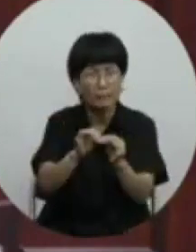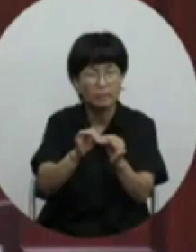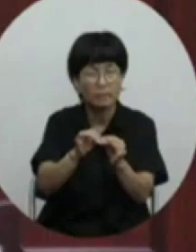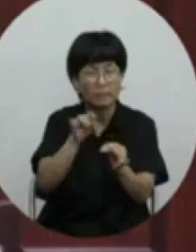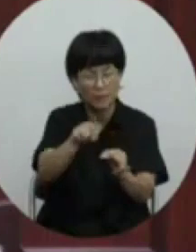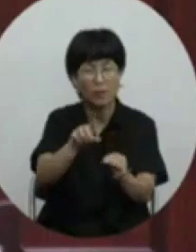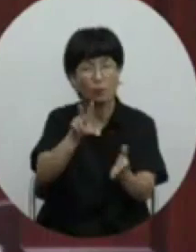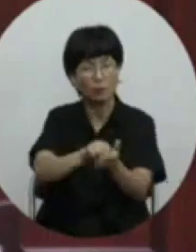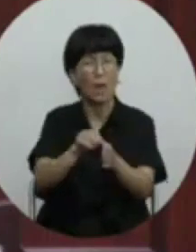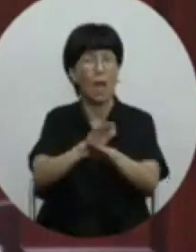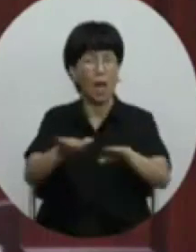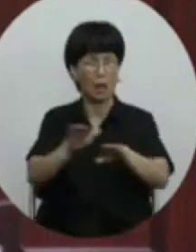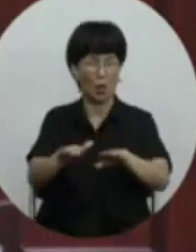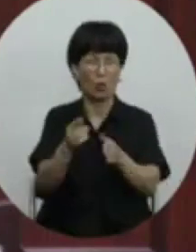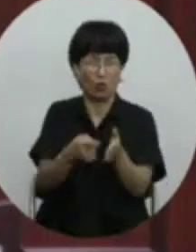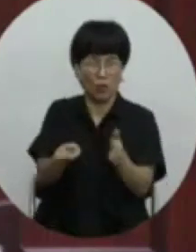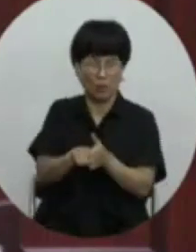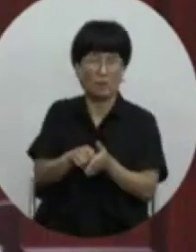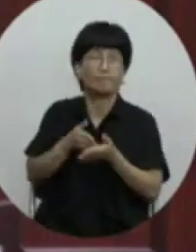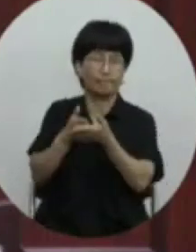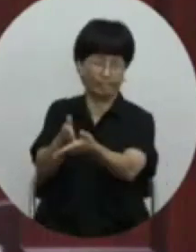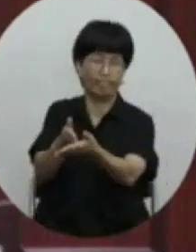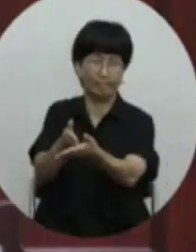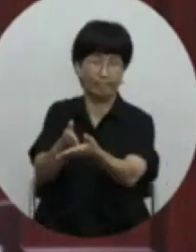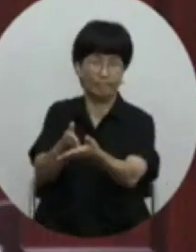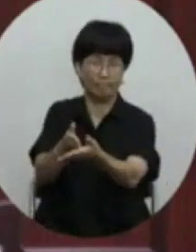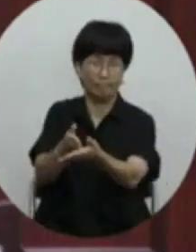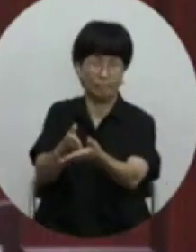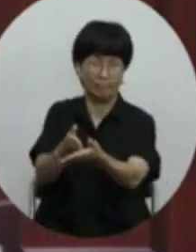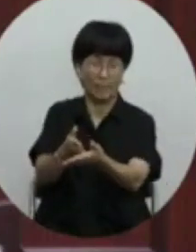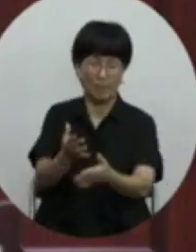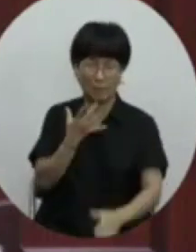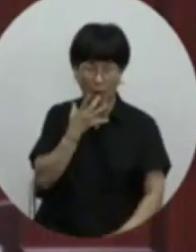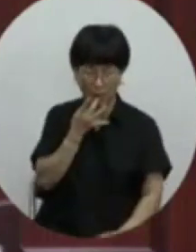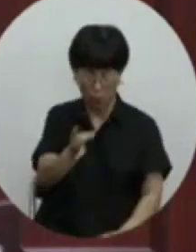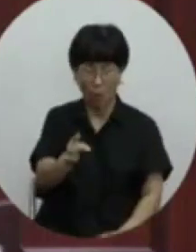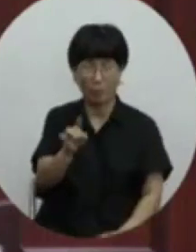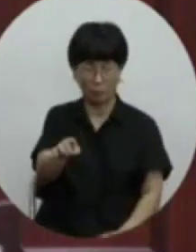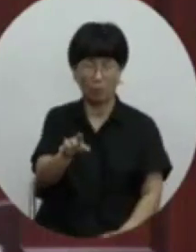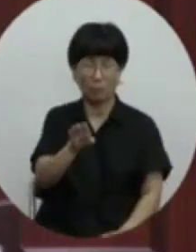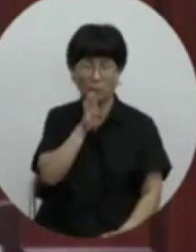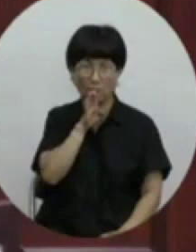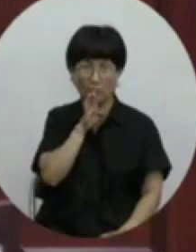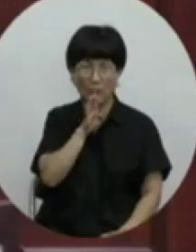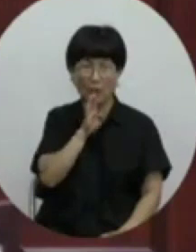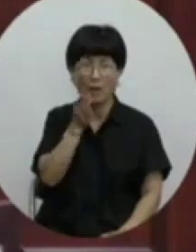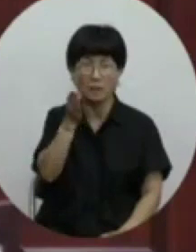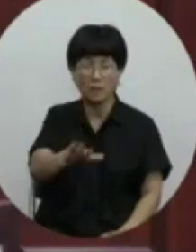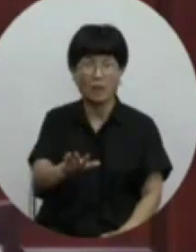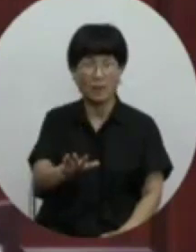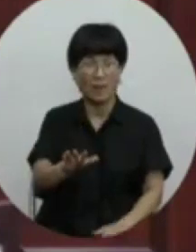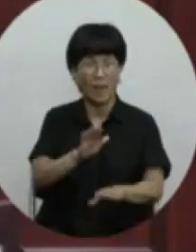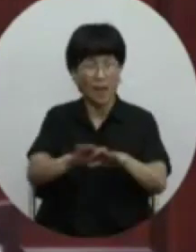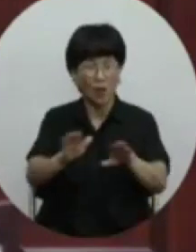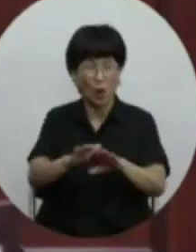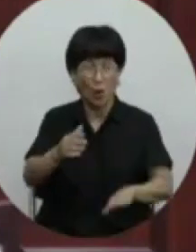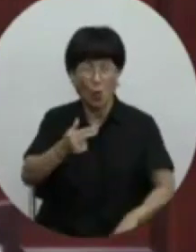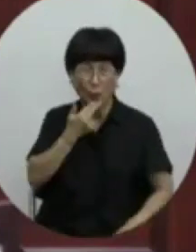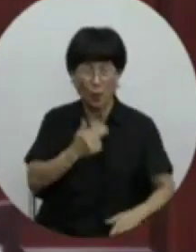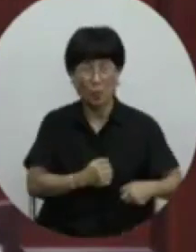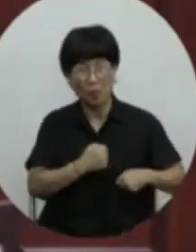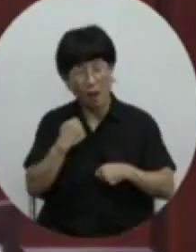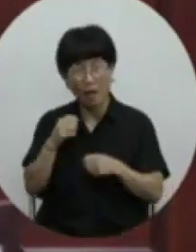있게 해달라고 말입니다. 그렇게 해야 함에도 불구하고 이행하지 않을 경우에는 책임 있는